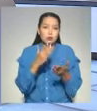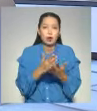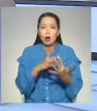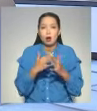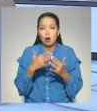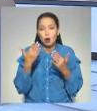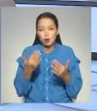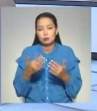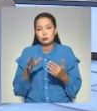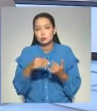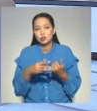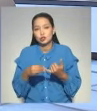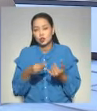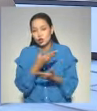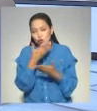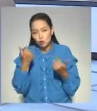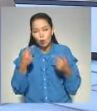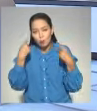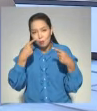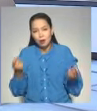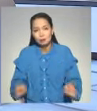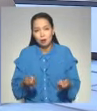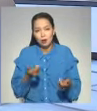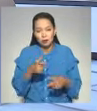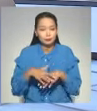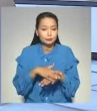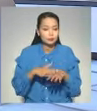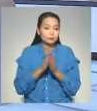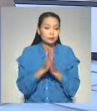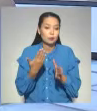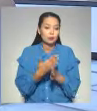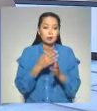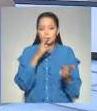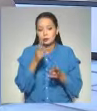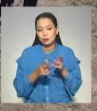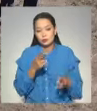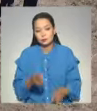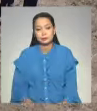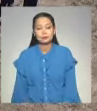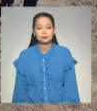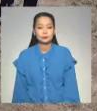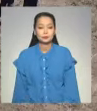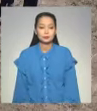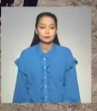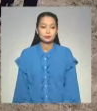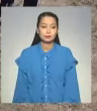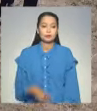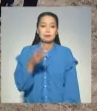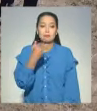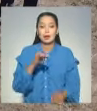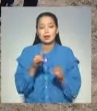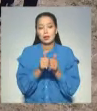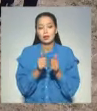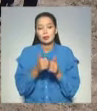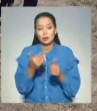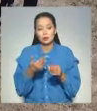мал бағатын жер қалмаған. Амалы таусылған тұрғындар арнамыздан араша сұрады. Май ауданына қарасты Бош